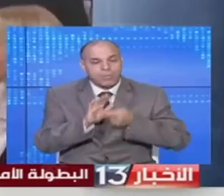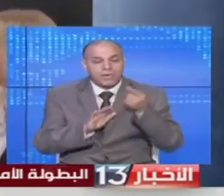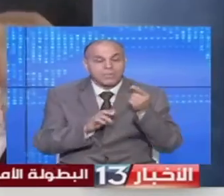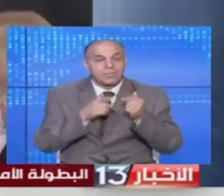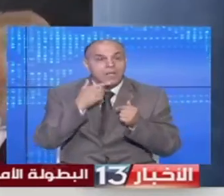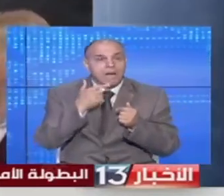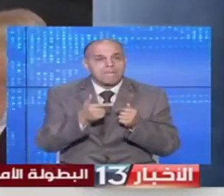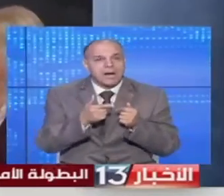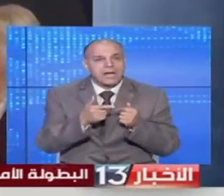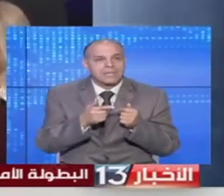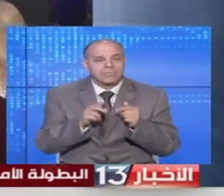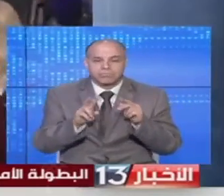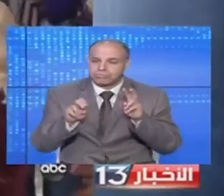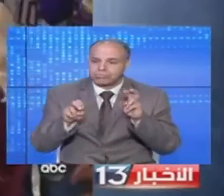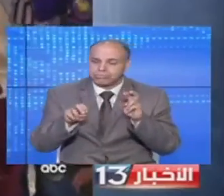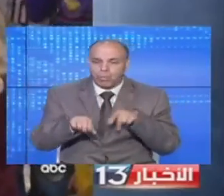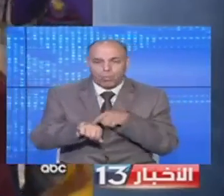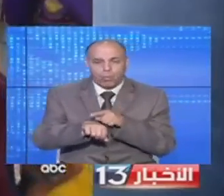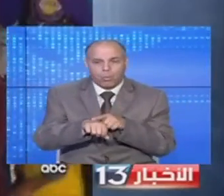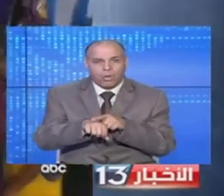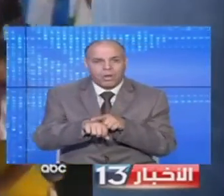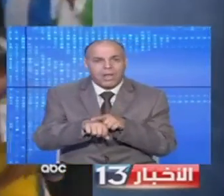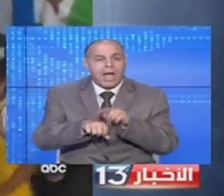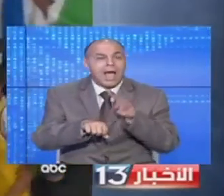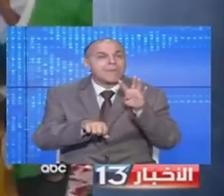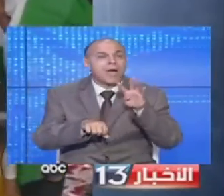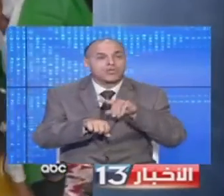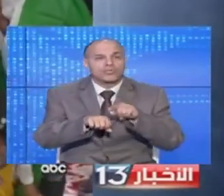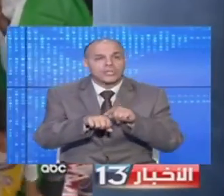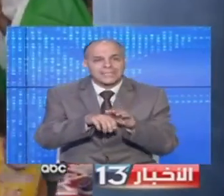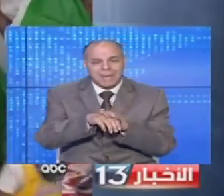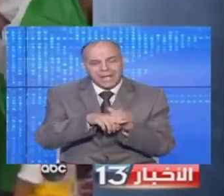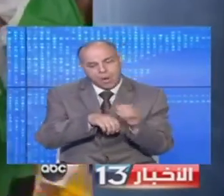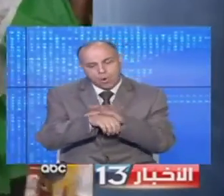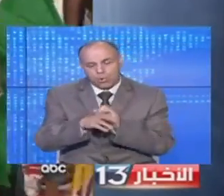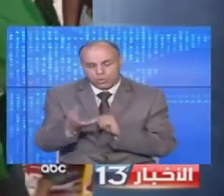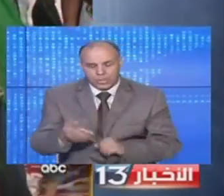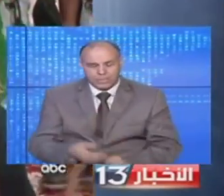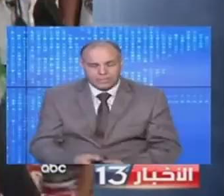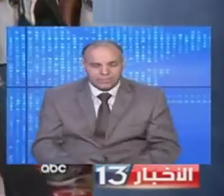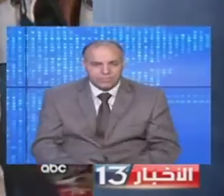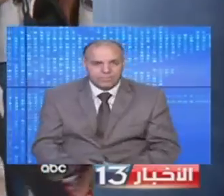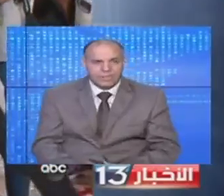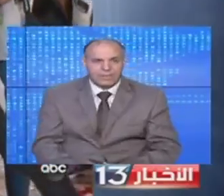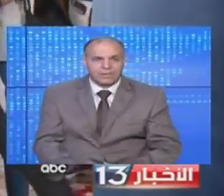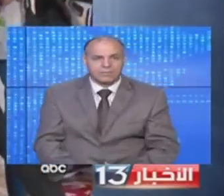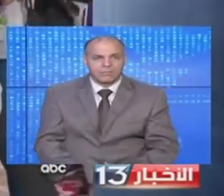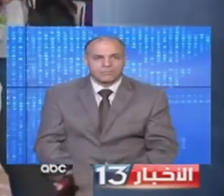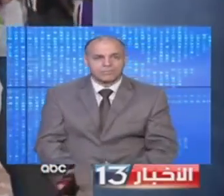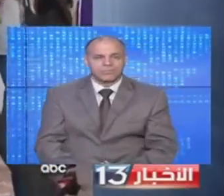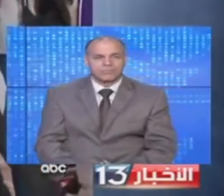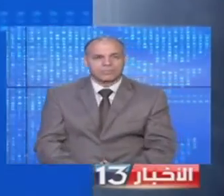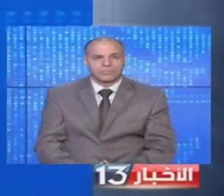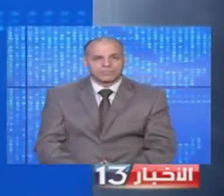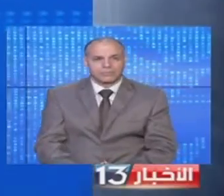بعد توقف دام اربعه اشهر بسبب جائحه كورونا و